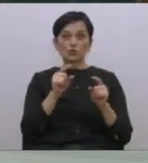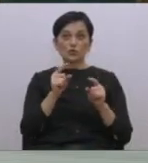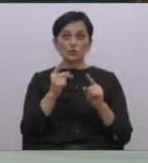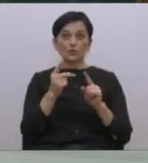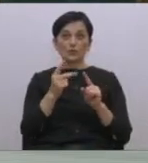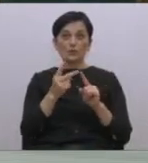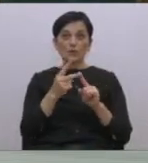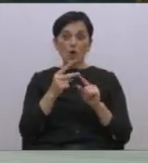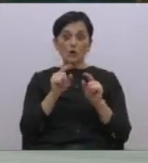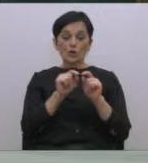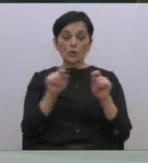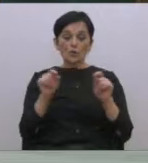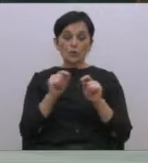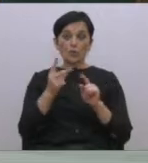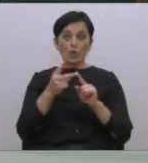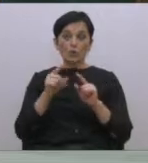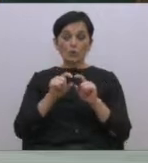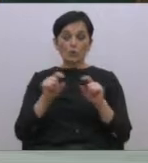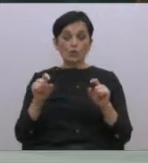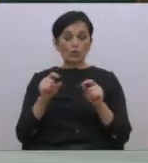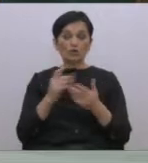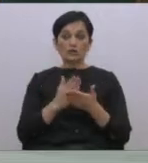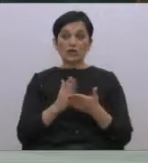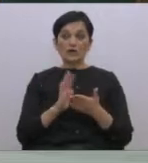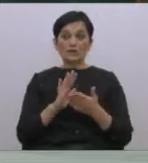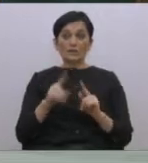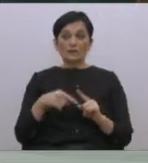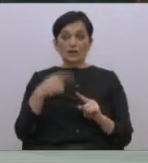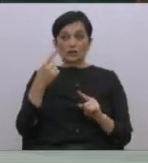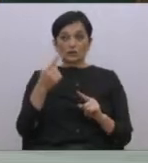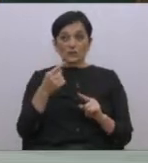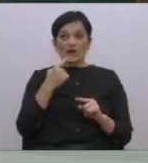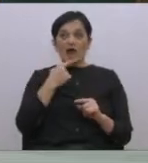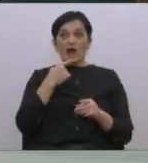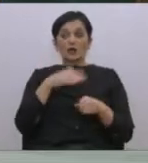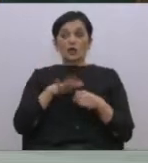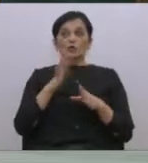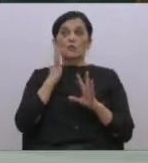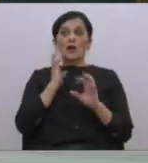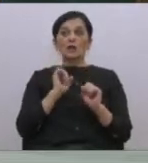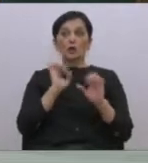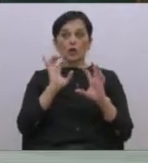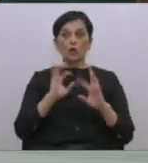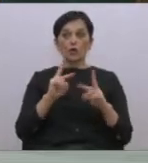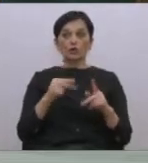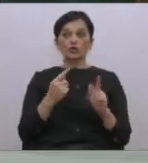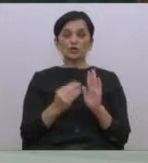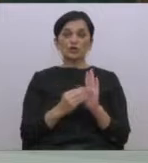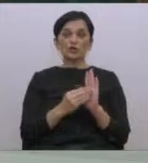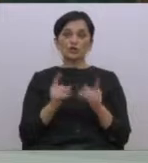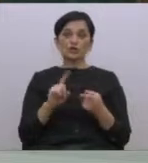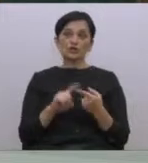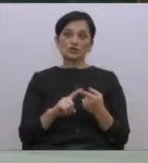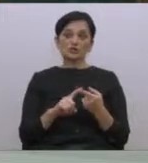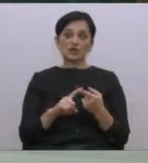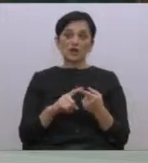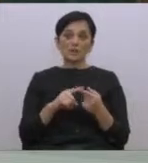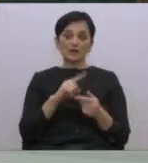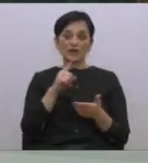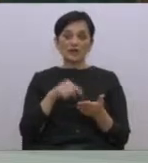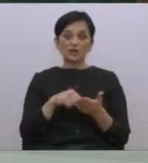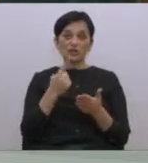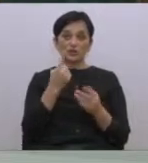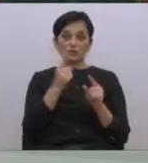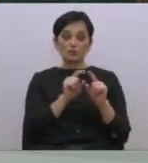meoris punctan da meori muhtan araris. Shemdegi aras utsvanta martsajulebis kodeshi tsvlebis shetaris shesakheb kitkhvebi